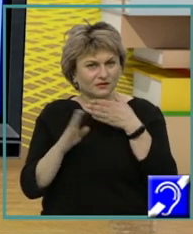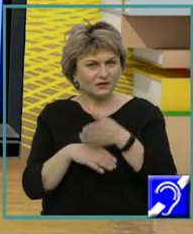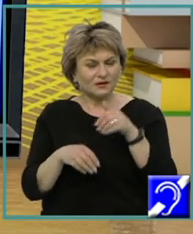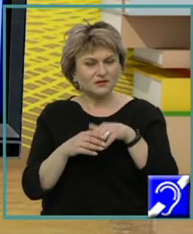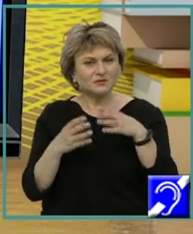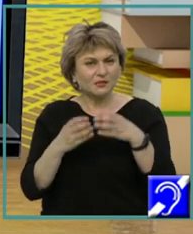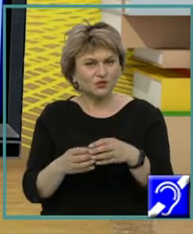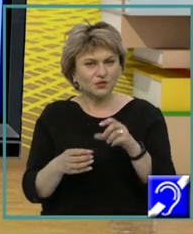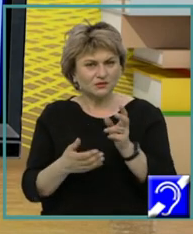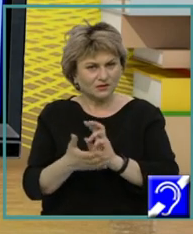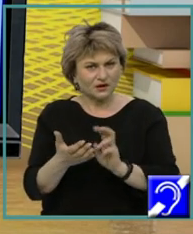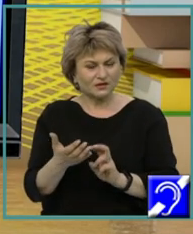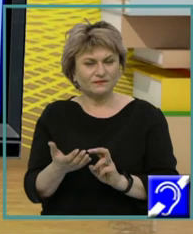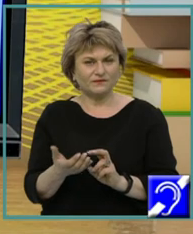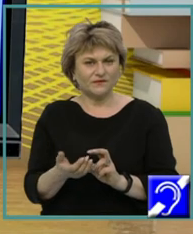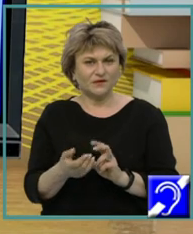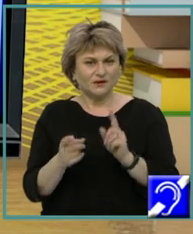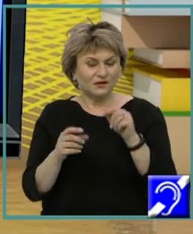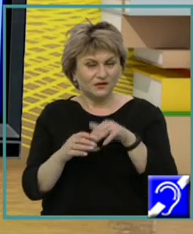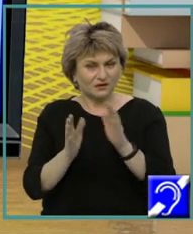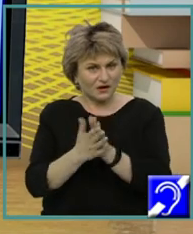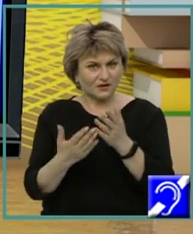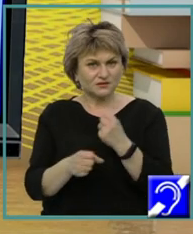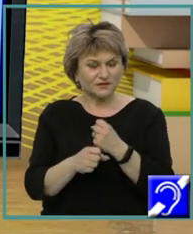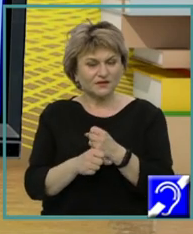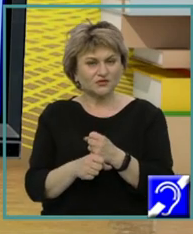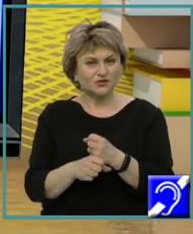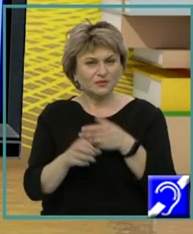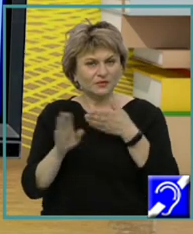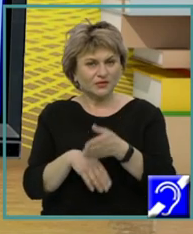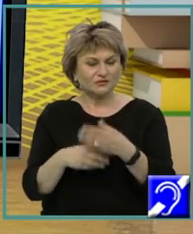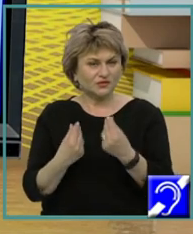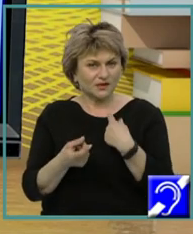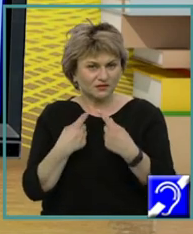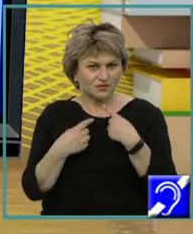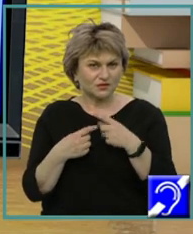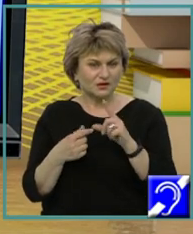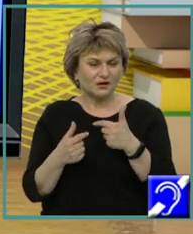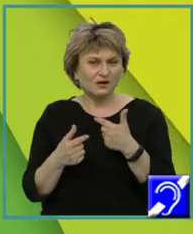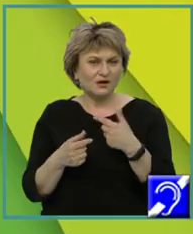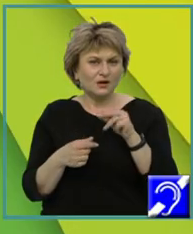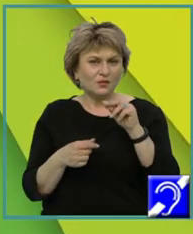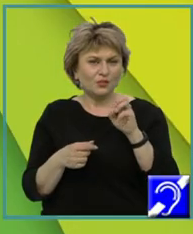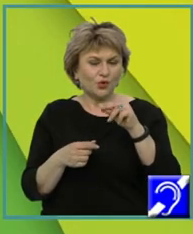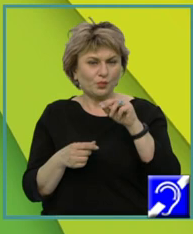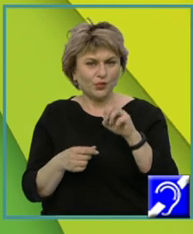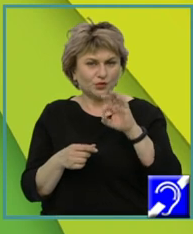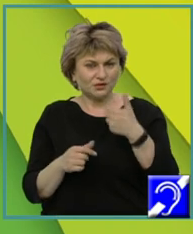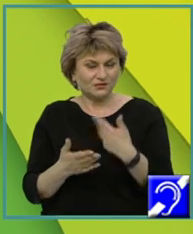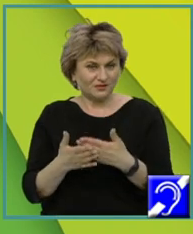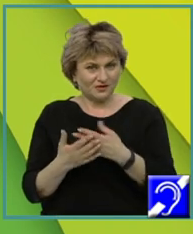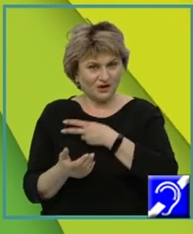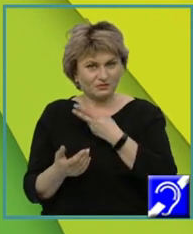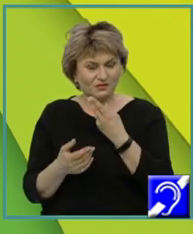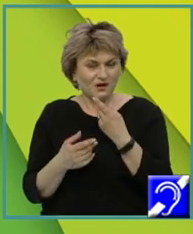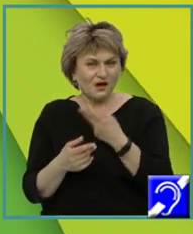spațiul narativ în Roman se face printro discuție la popotă Eroul meu